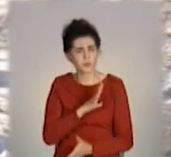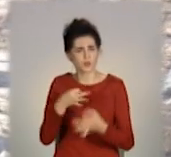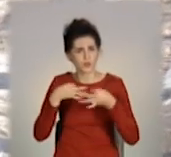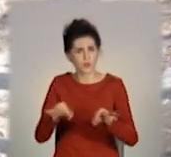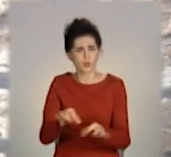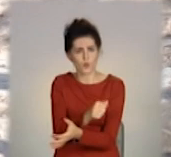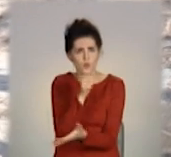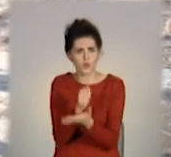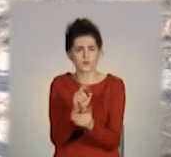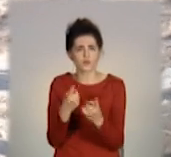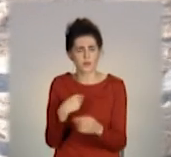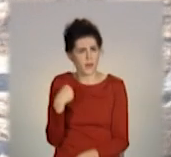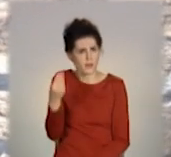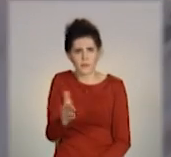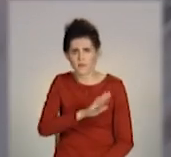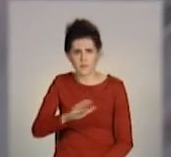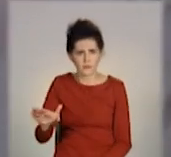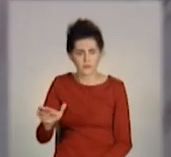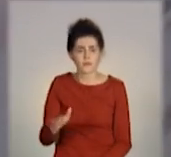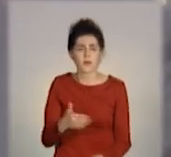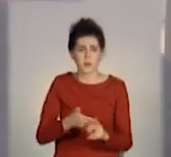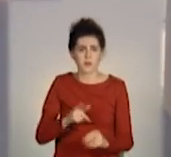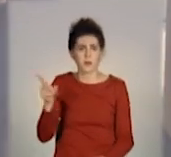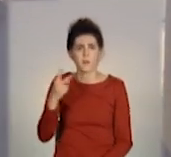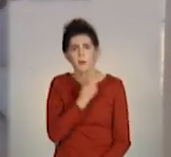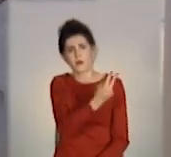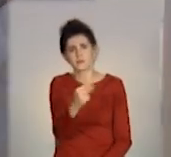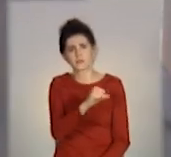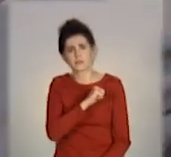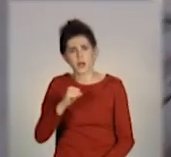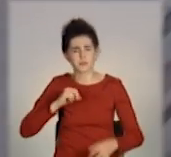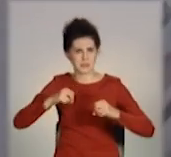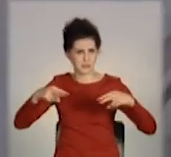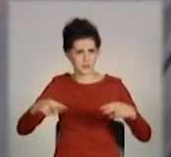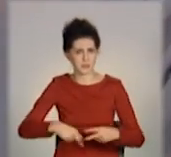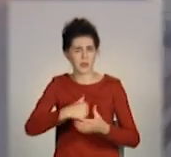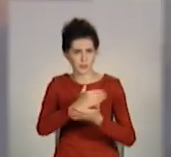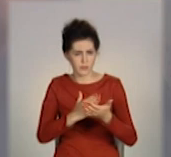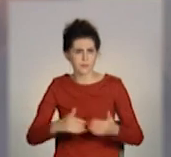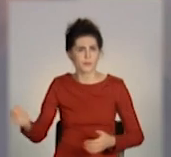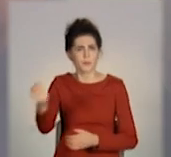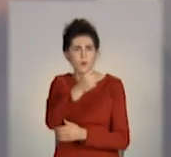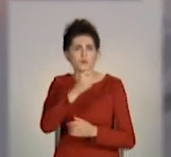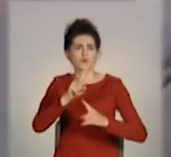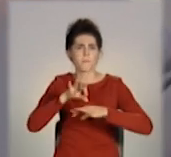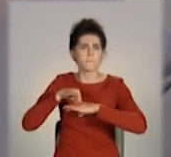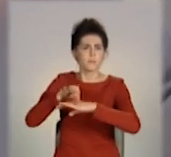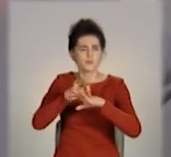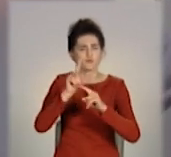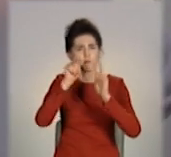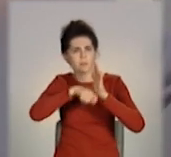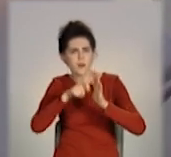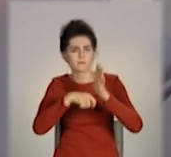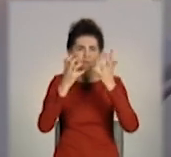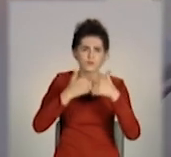приватну територію вони не давали. Вони пройшли, проміряли цим прибором своїм, мабуть, як їм правильно. От у нас, ось